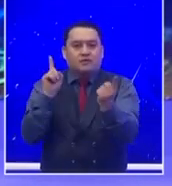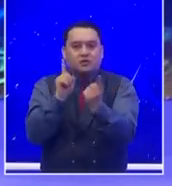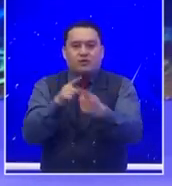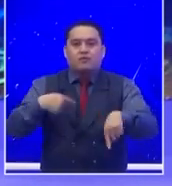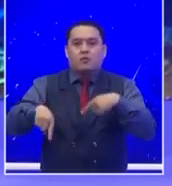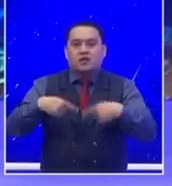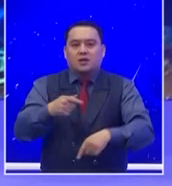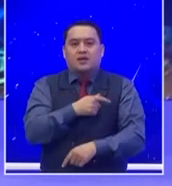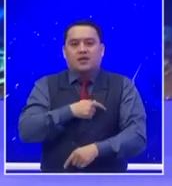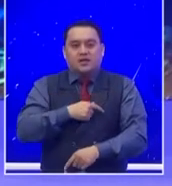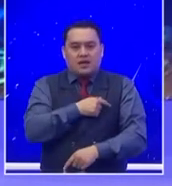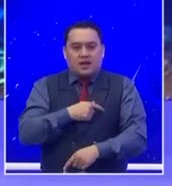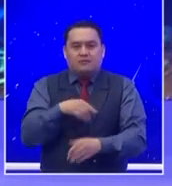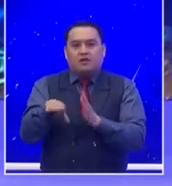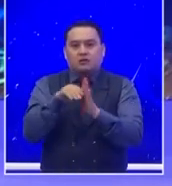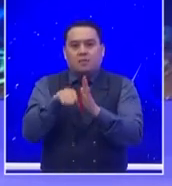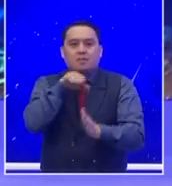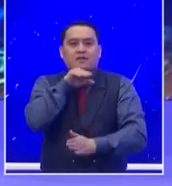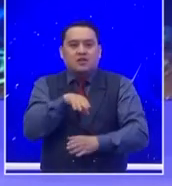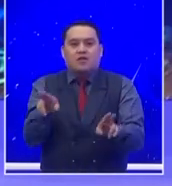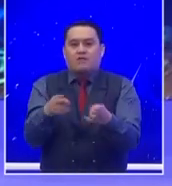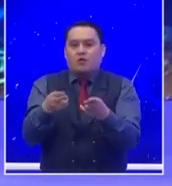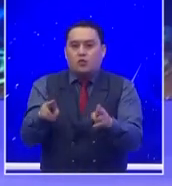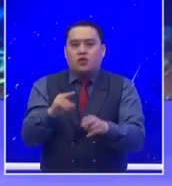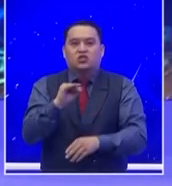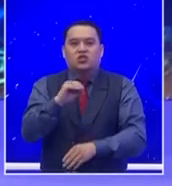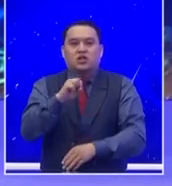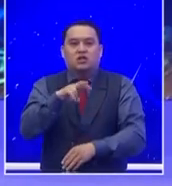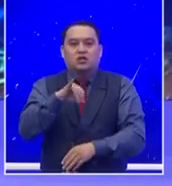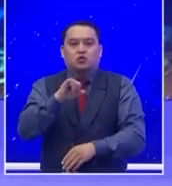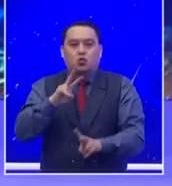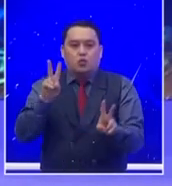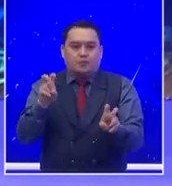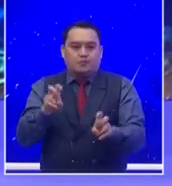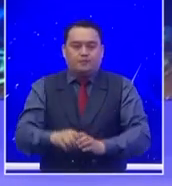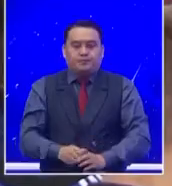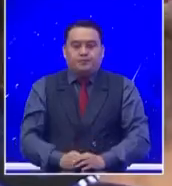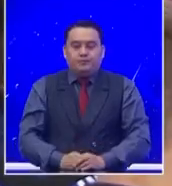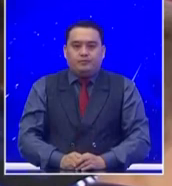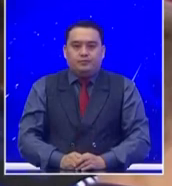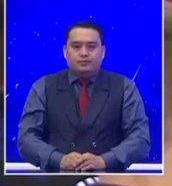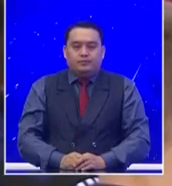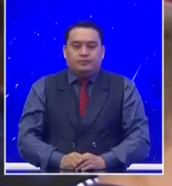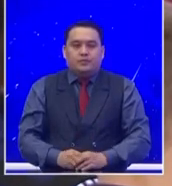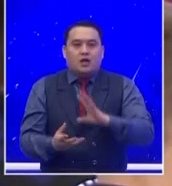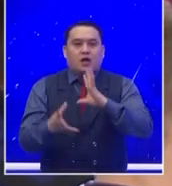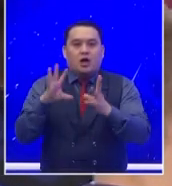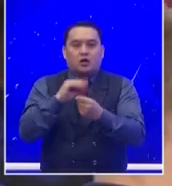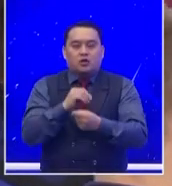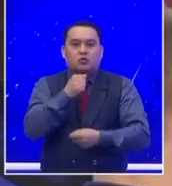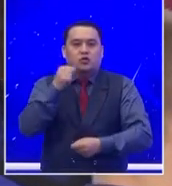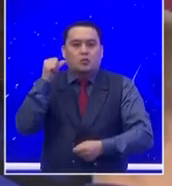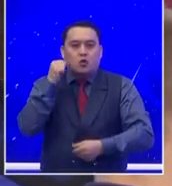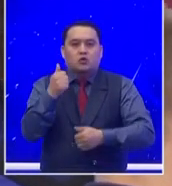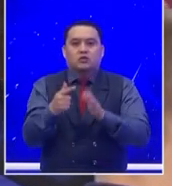встретился с футболистами и тренерским составом профессионального футбольного клуба жа тасс а по итогам прошлогоднего чемпионата